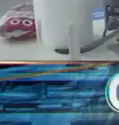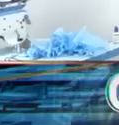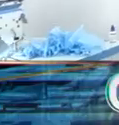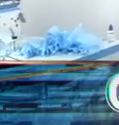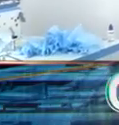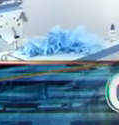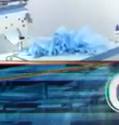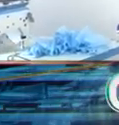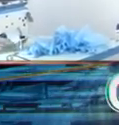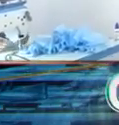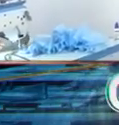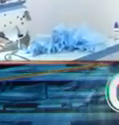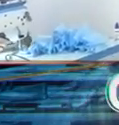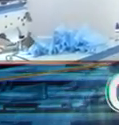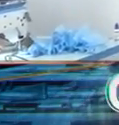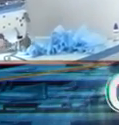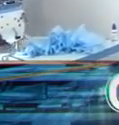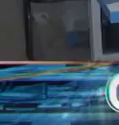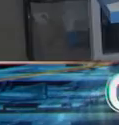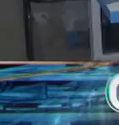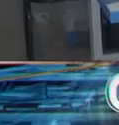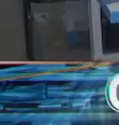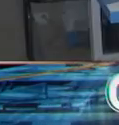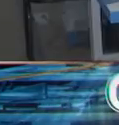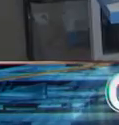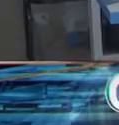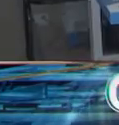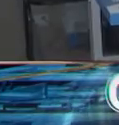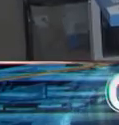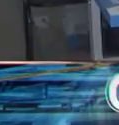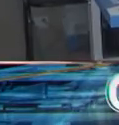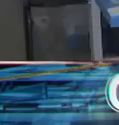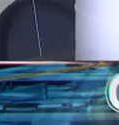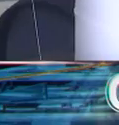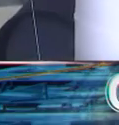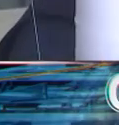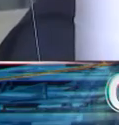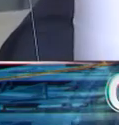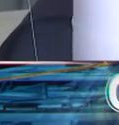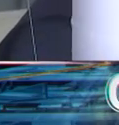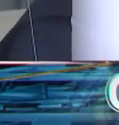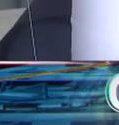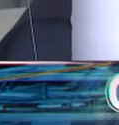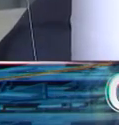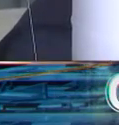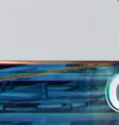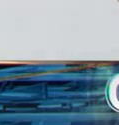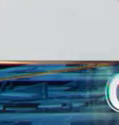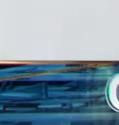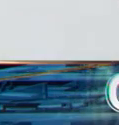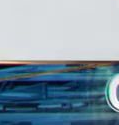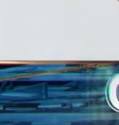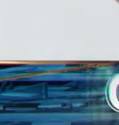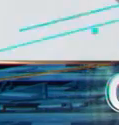Защита на лицо. В Талдыкургане создан новый цех по пошиву масок. За 2 месяца его сотрудники планируют сшить 2 миллиона средств